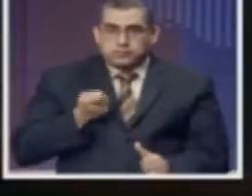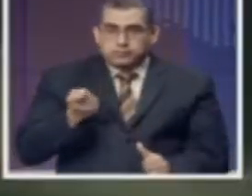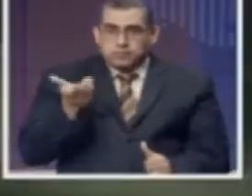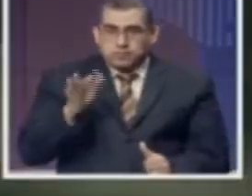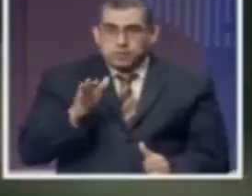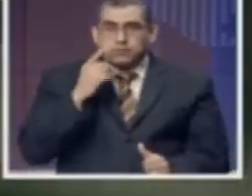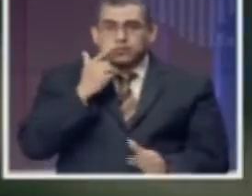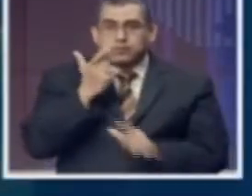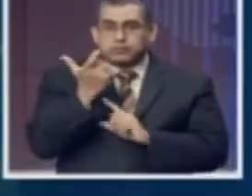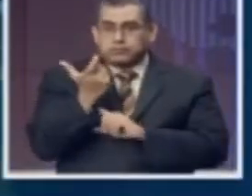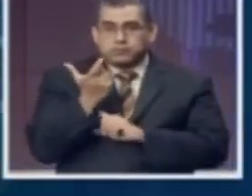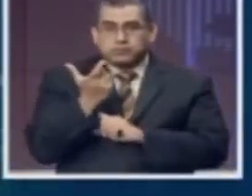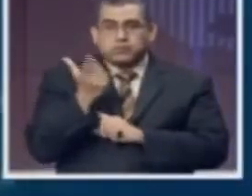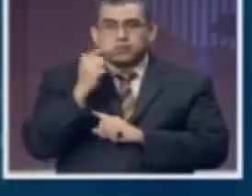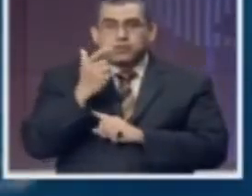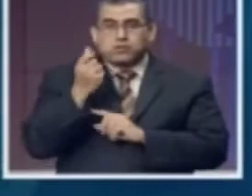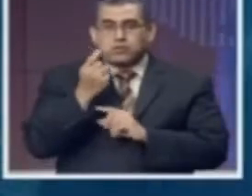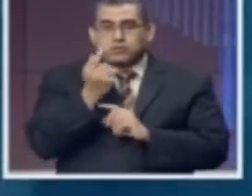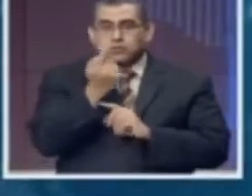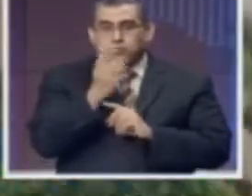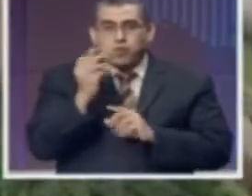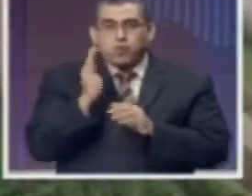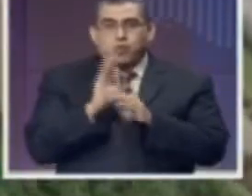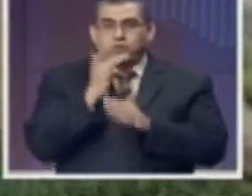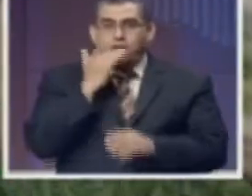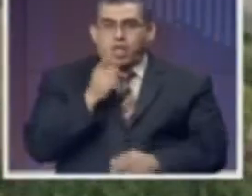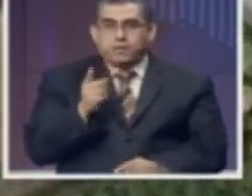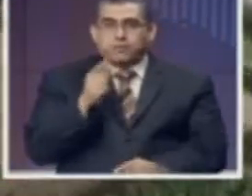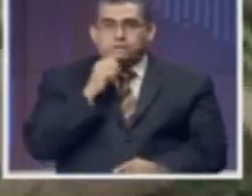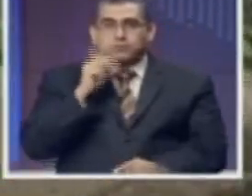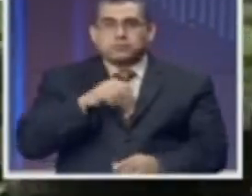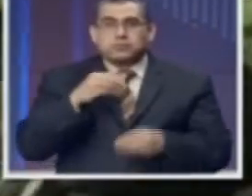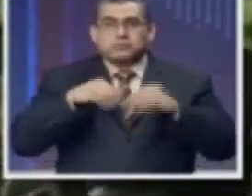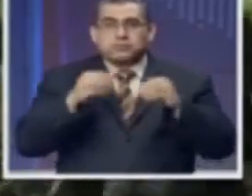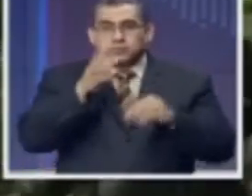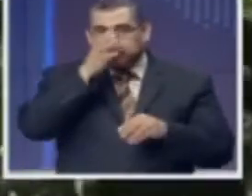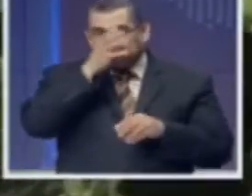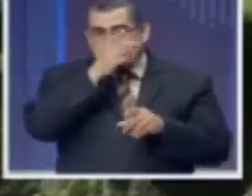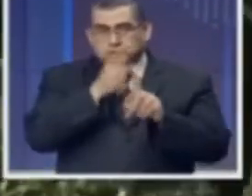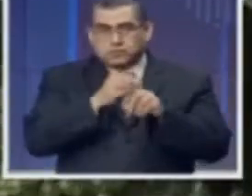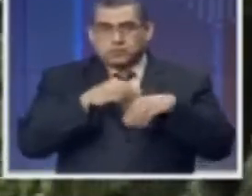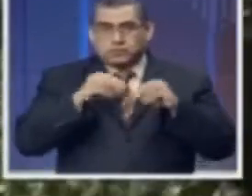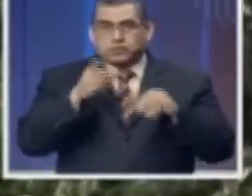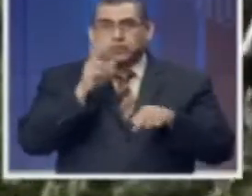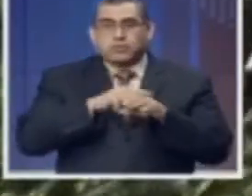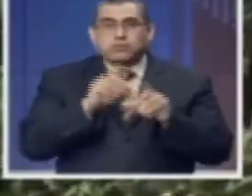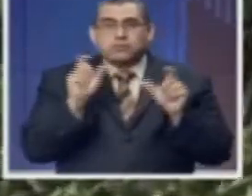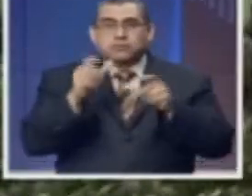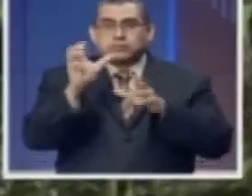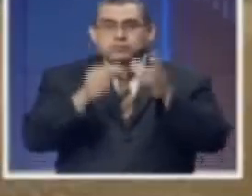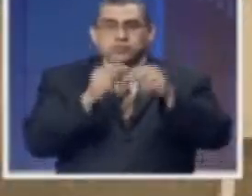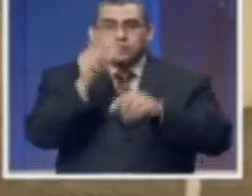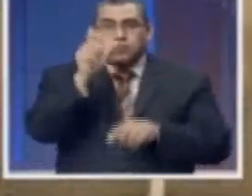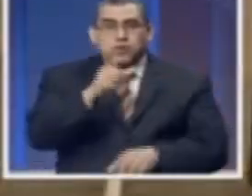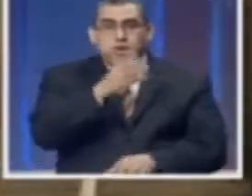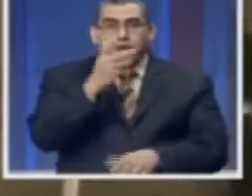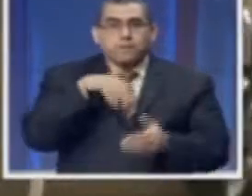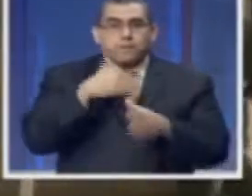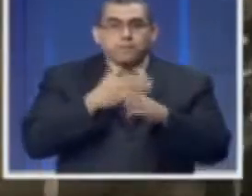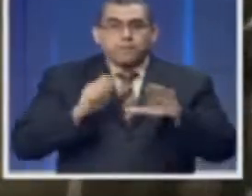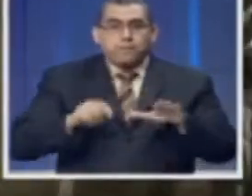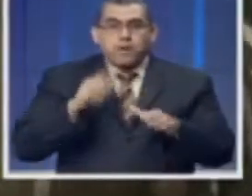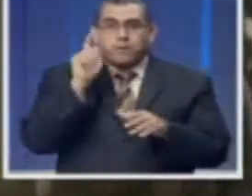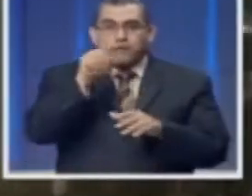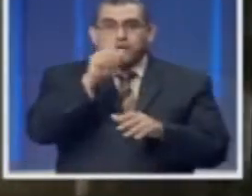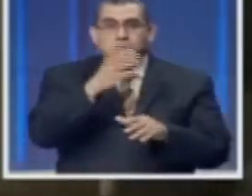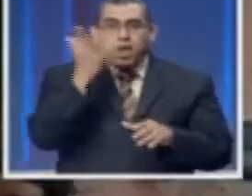حيازة أسلحة نارية وذخائر بدون ترخيص، الإتجار بالمخدرات، والمحكوم عليهم بأحكام